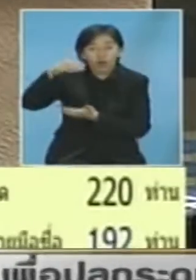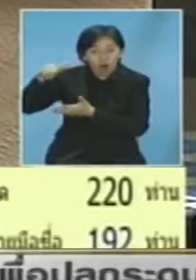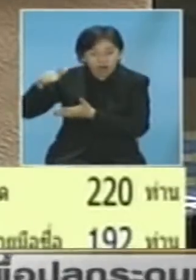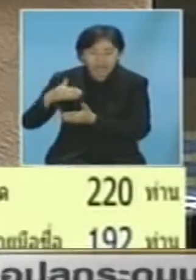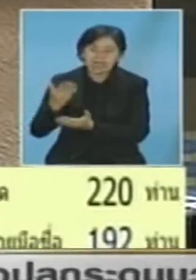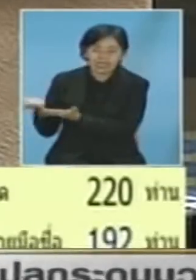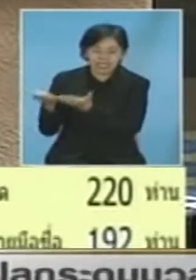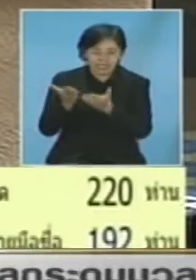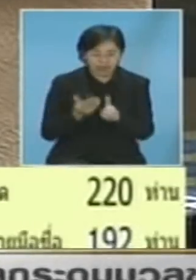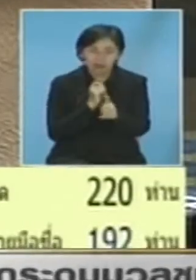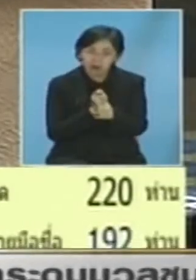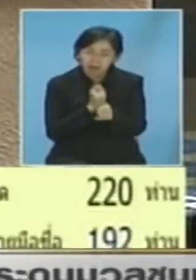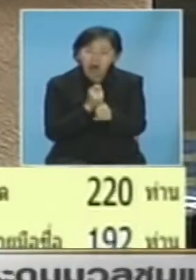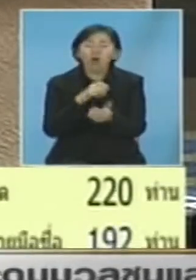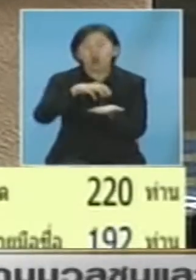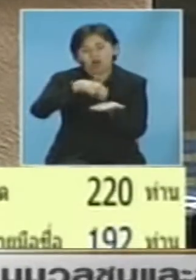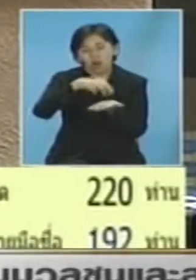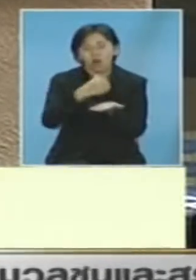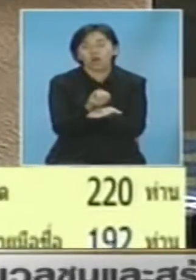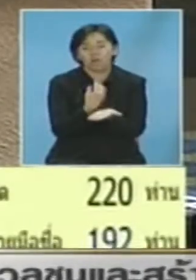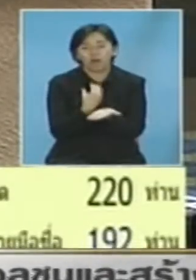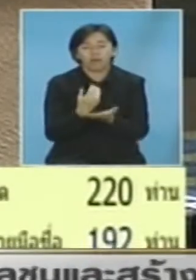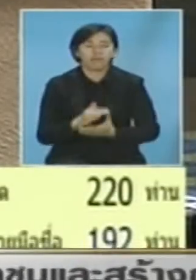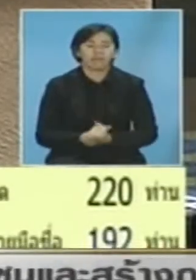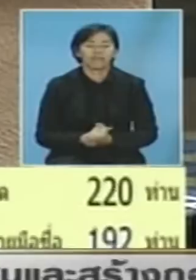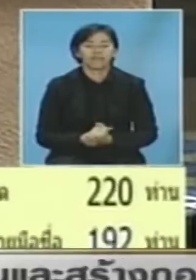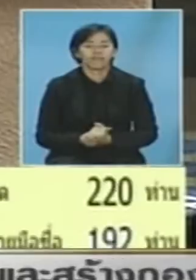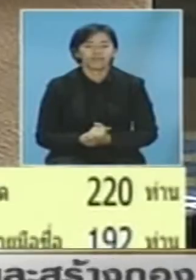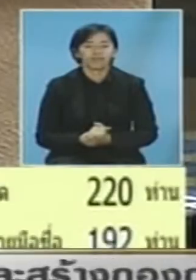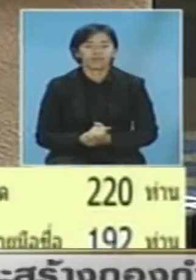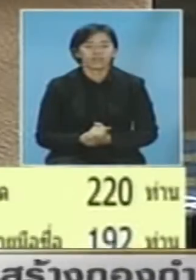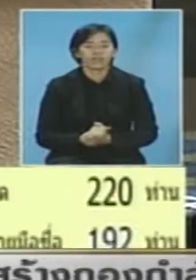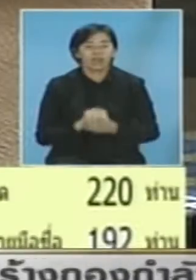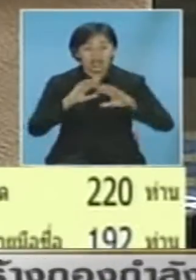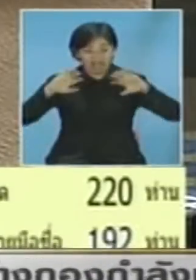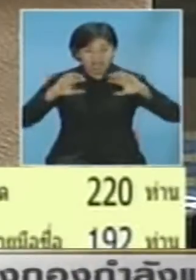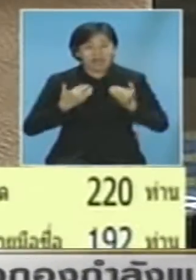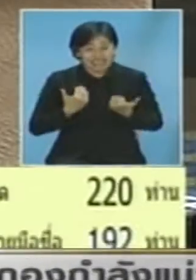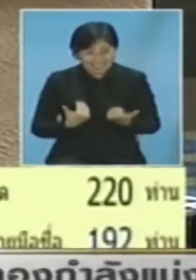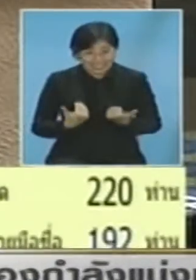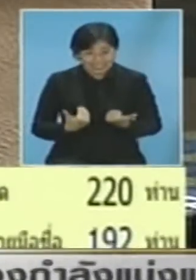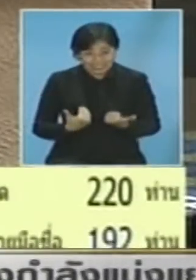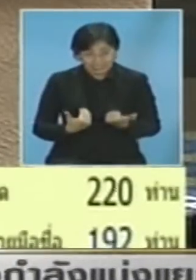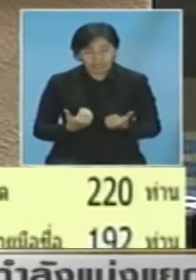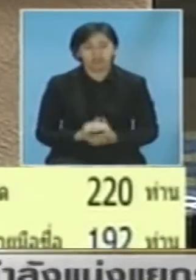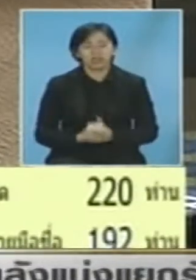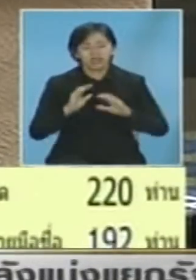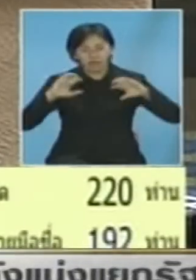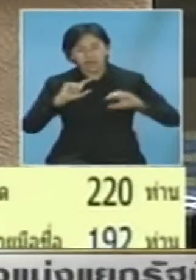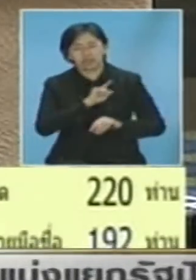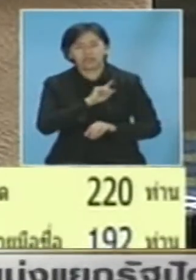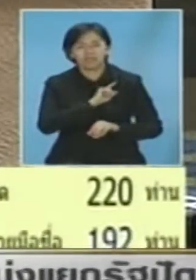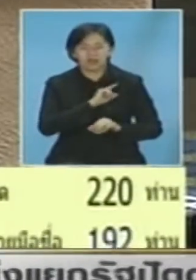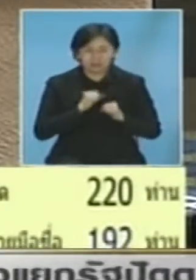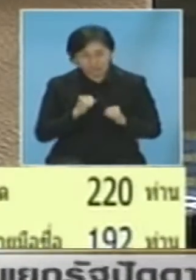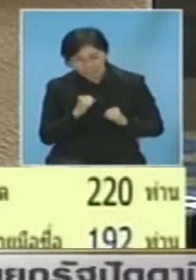คำกับเราเพราะฉะนั้นจึงเป็นภาระของรัฐบาลปัจจุบันที่จะต้องกระเสือก